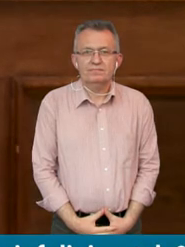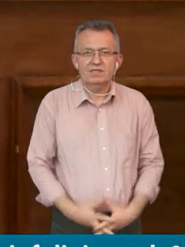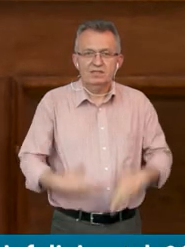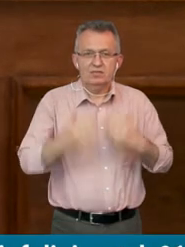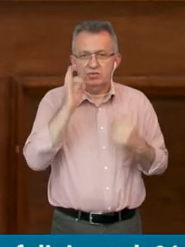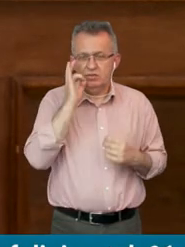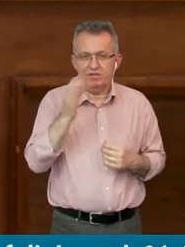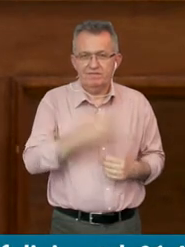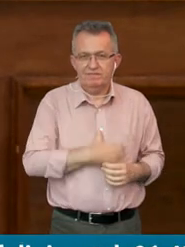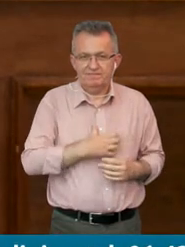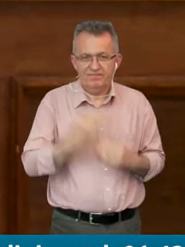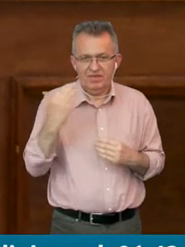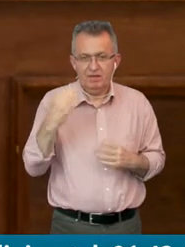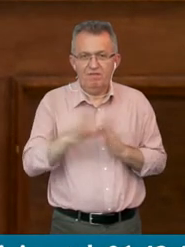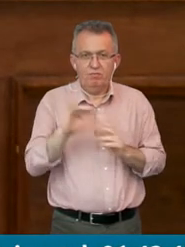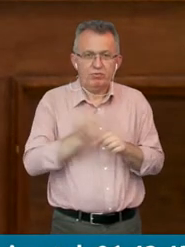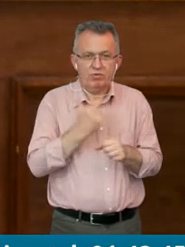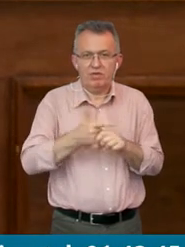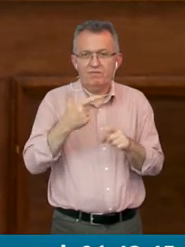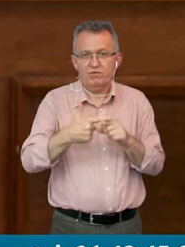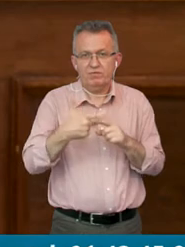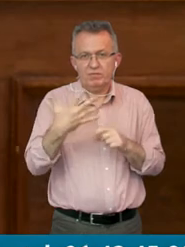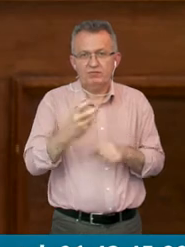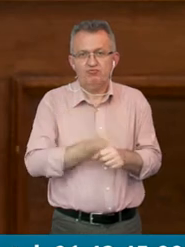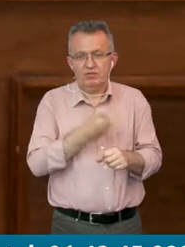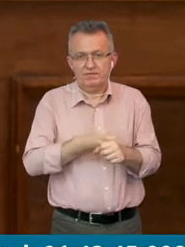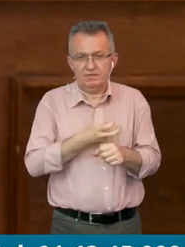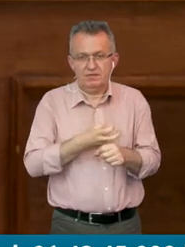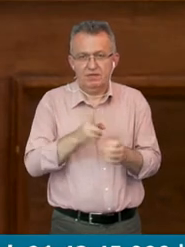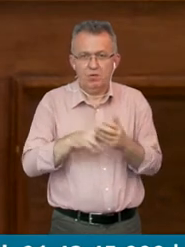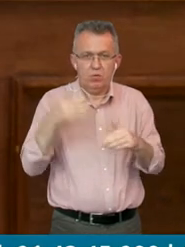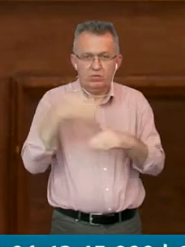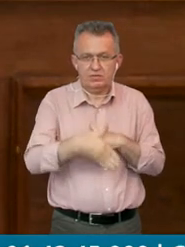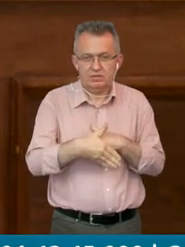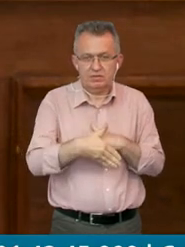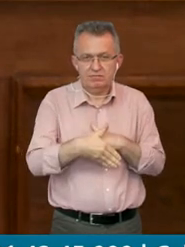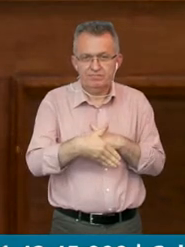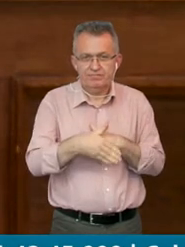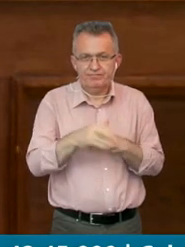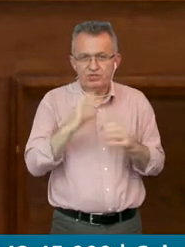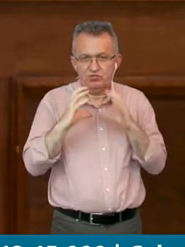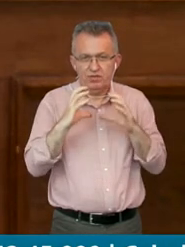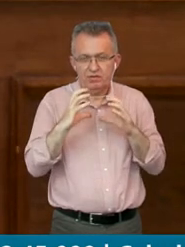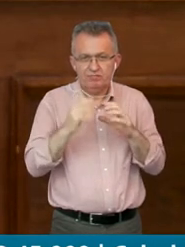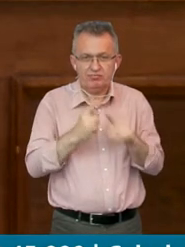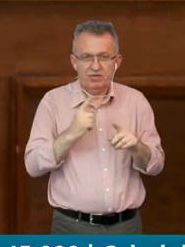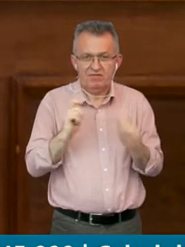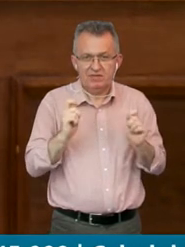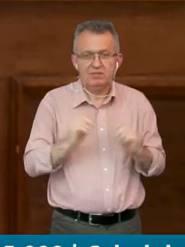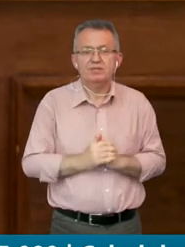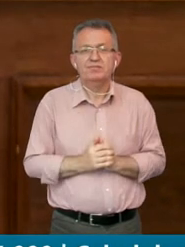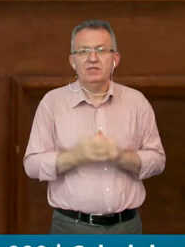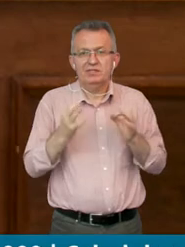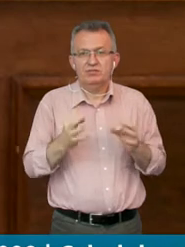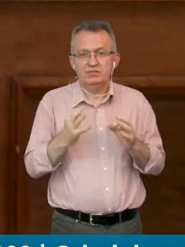Dzień dobry, witam bardzo serdecznie w piątek 25 czerwca na ostatnim czacie przed wakacjami.